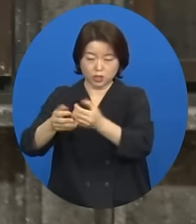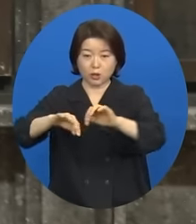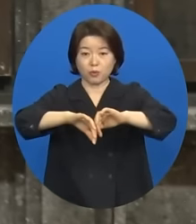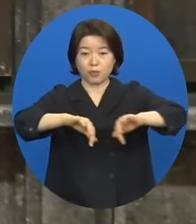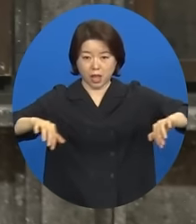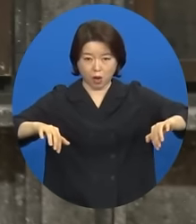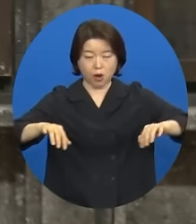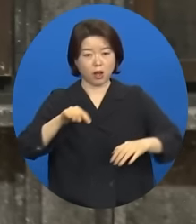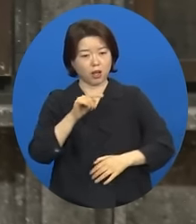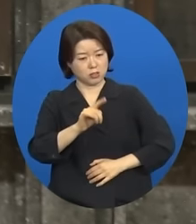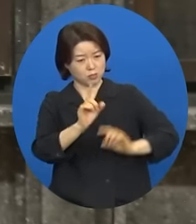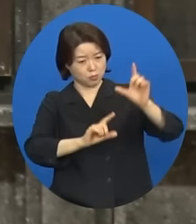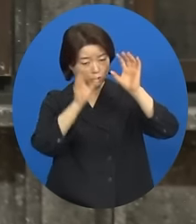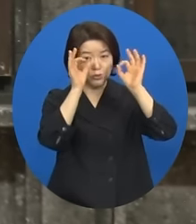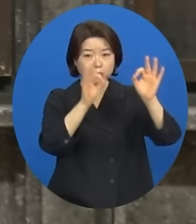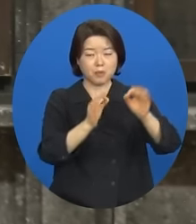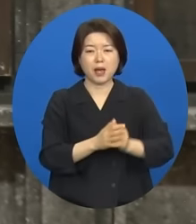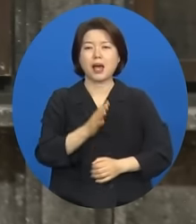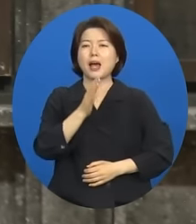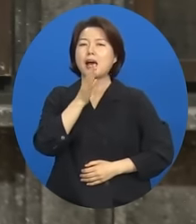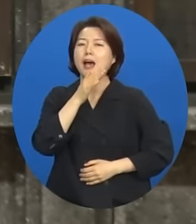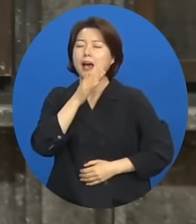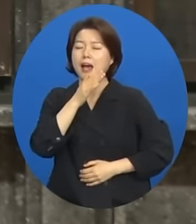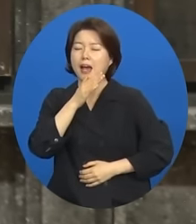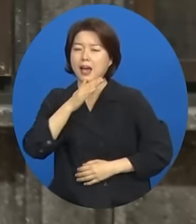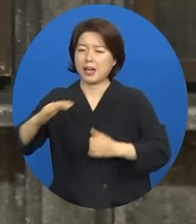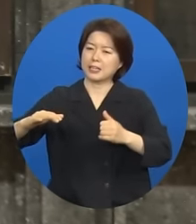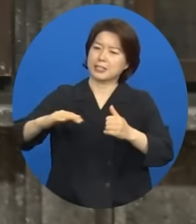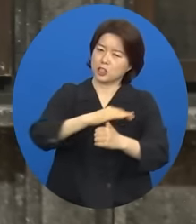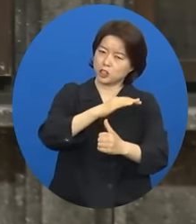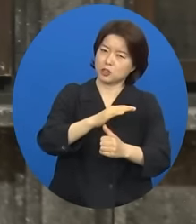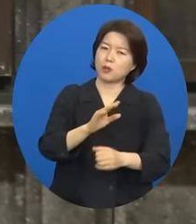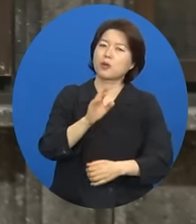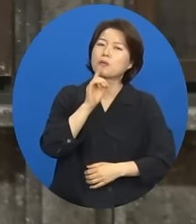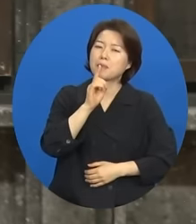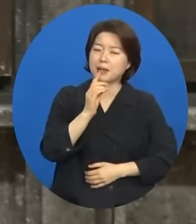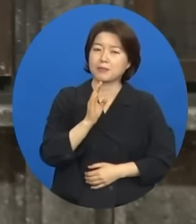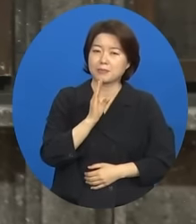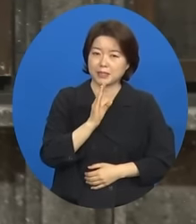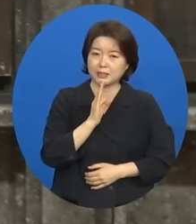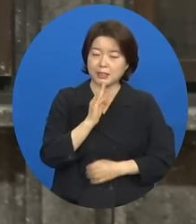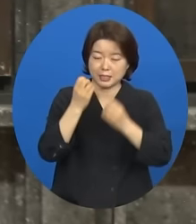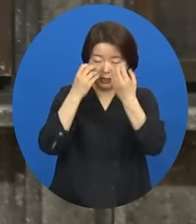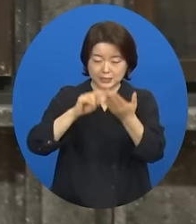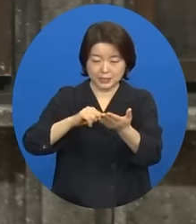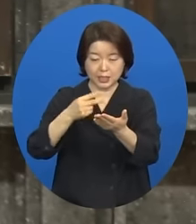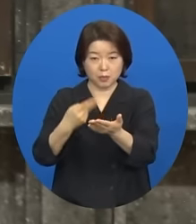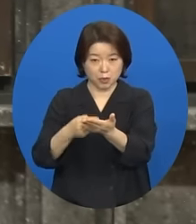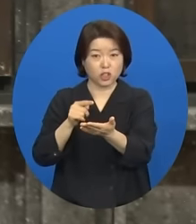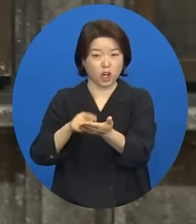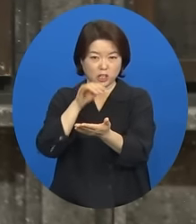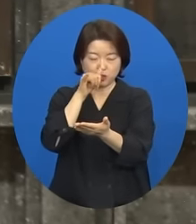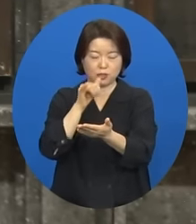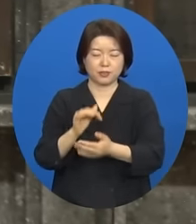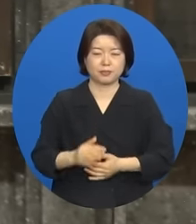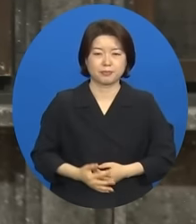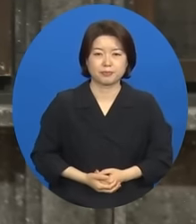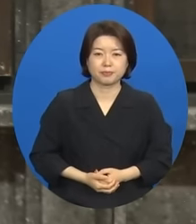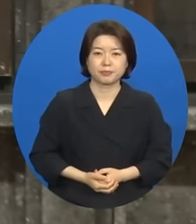반응을 봤을 때 아, 이 번역을 치려고 번역을 한 것이 맞겠다라고 해서 새 번역 성경 그렇게 번역을 한